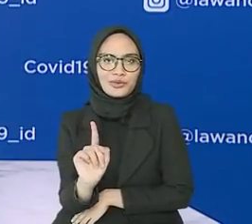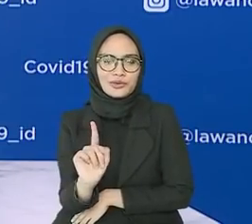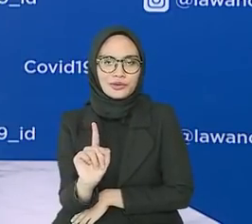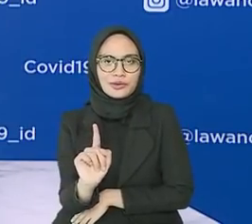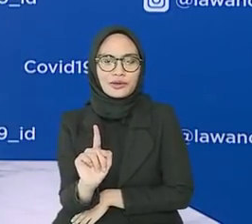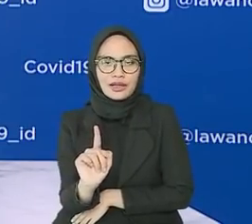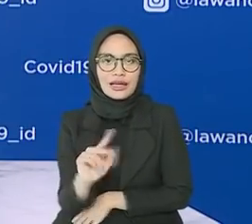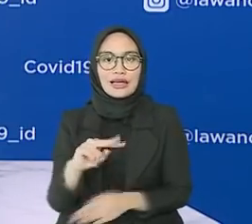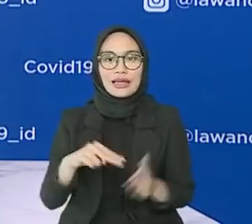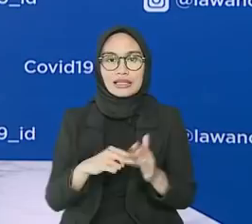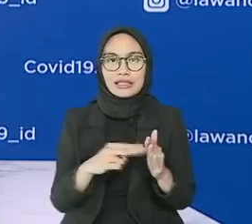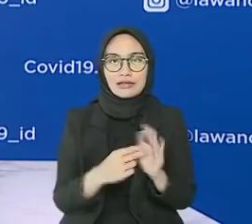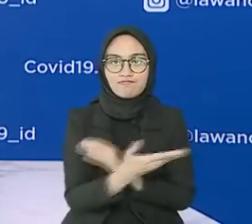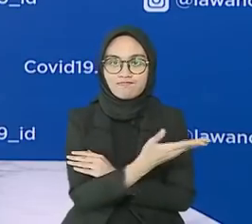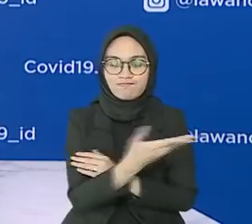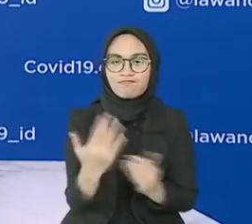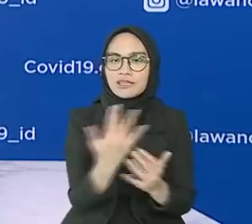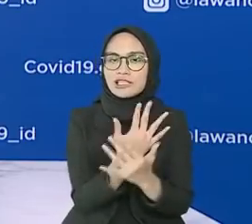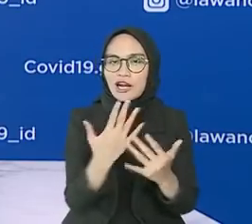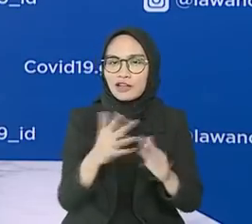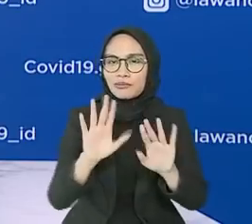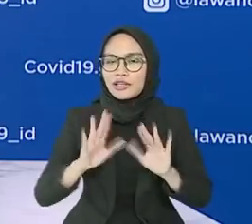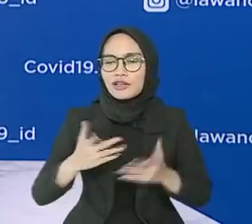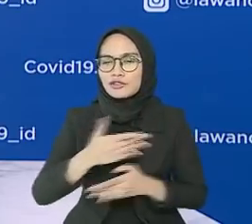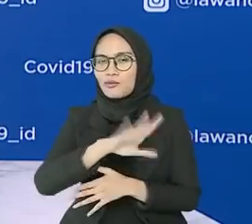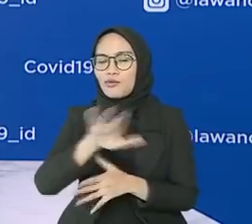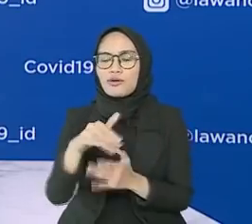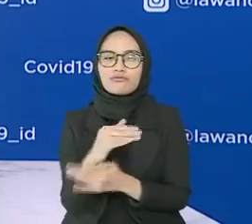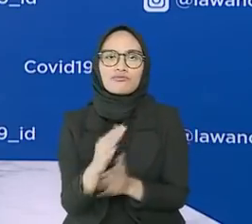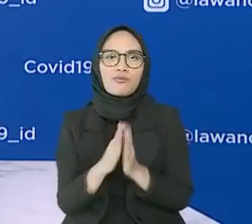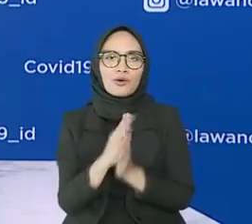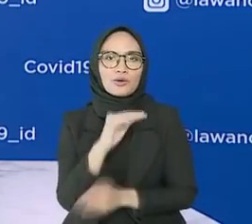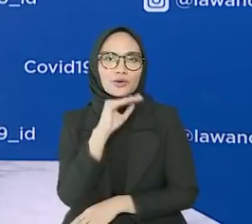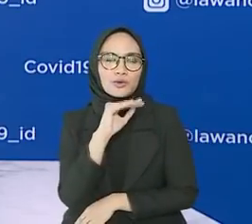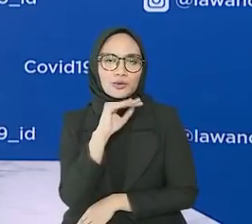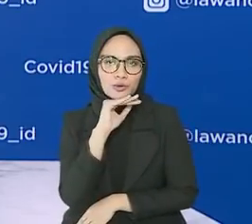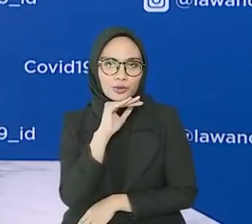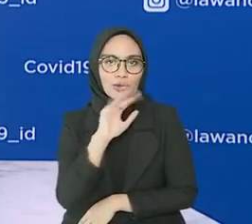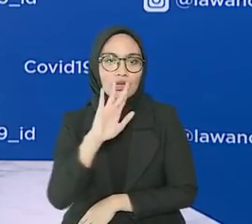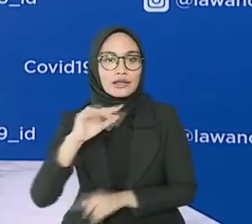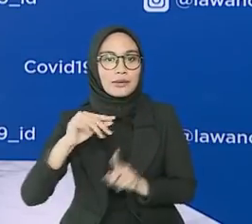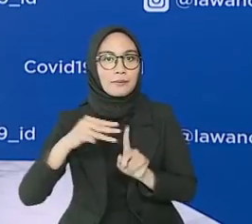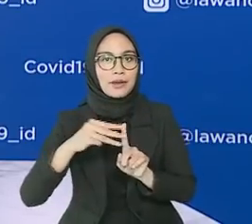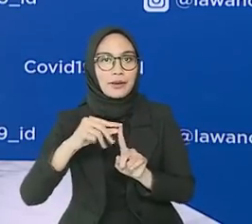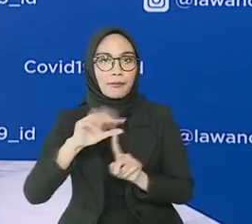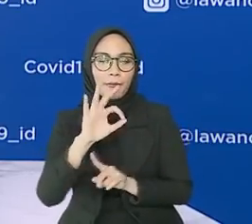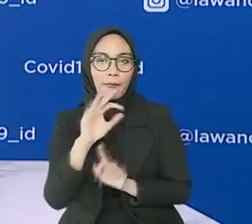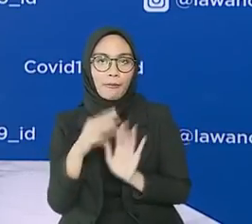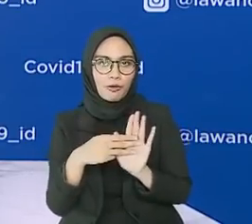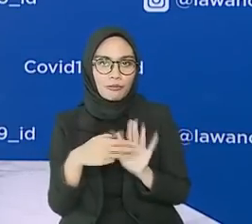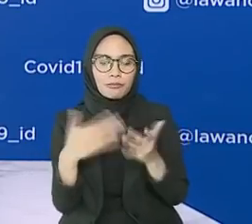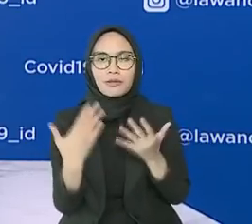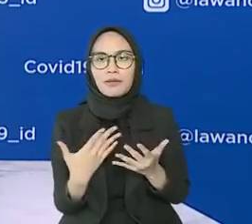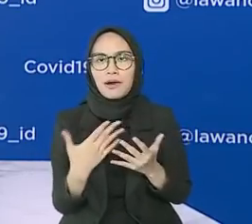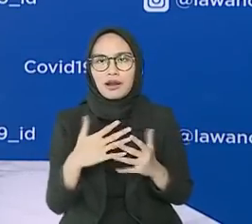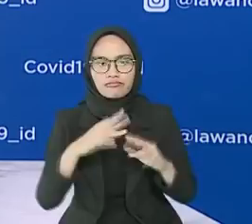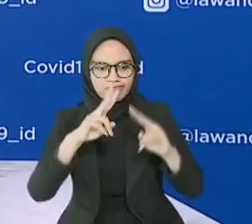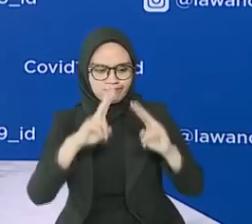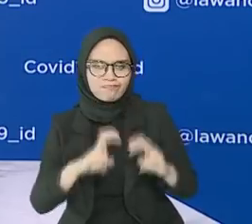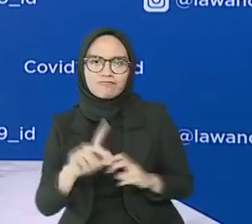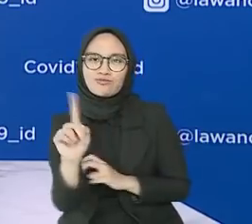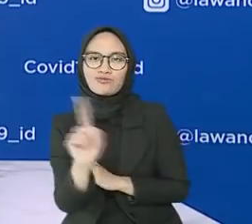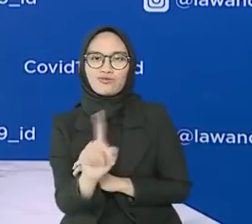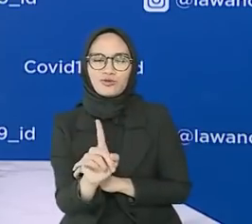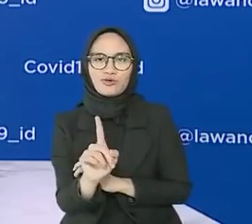media untuk menunggu dan terus memantau pemberian EUA dari Badan POM pada setiap jenis vaksin dan target